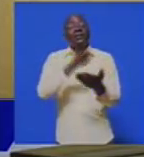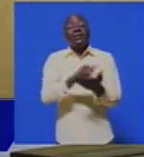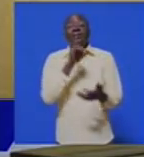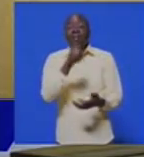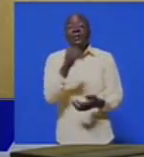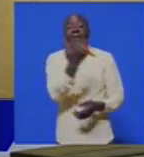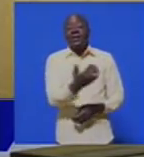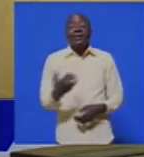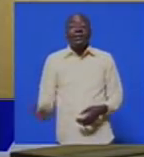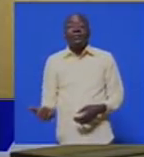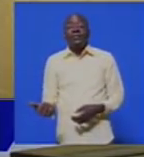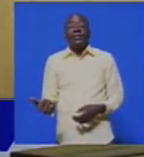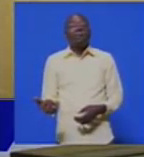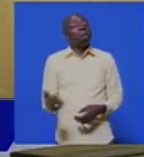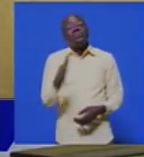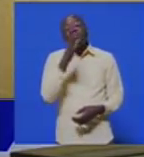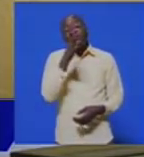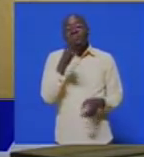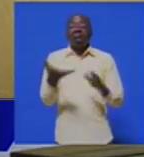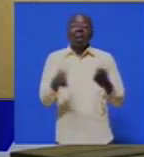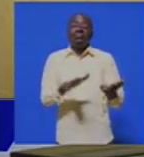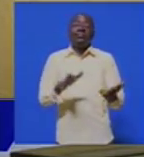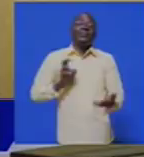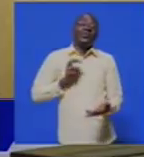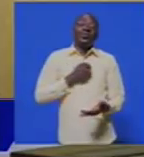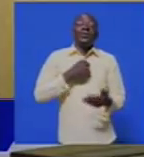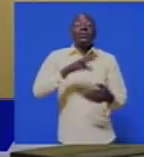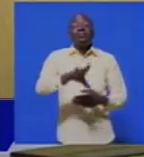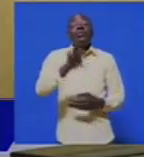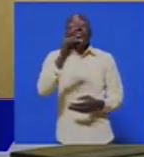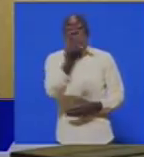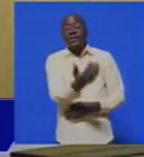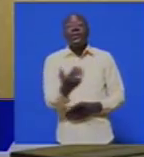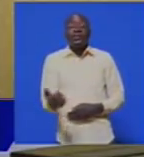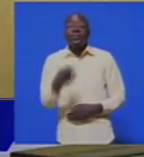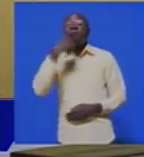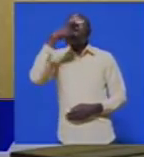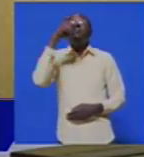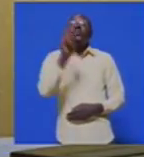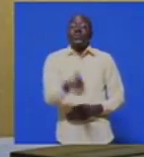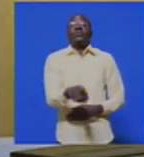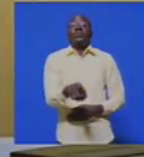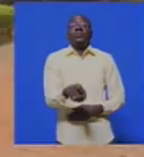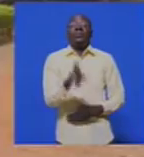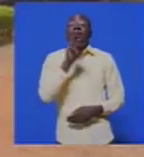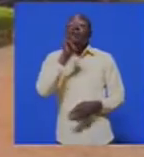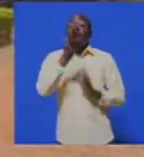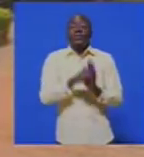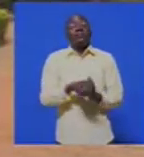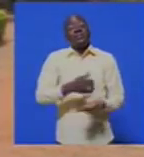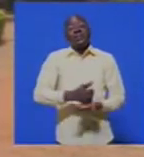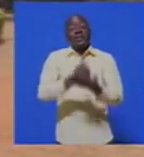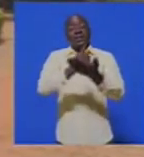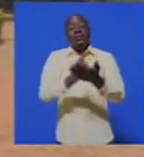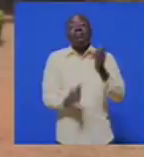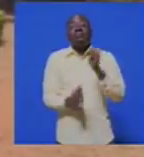mères décédées. Parce que nous avons trouvé que ces enfants, il faut vraiment les secourir. Passent également par